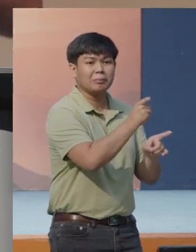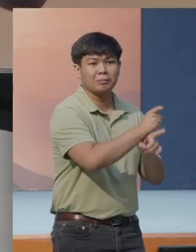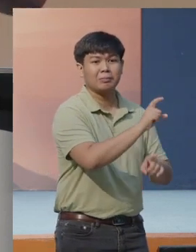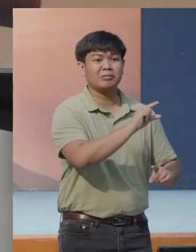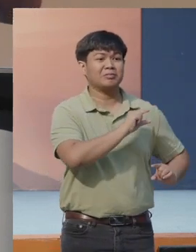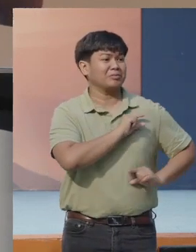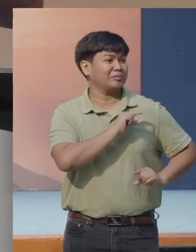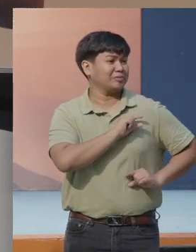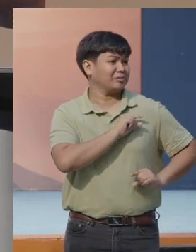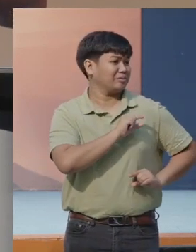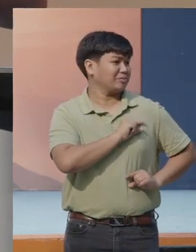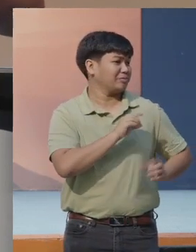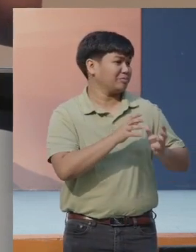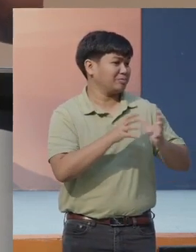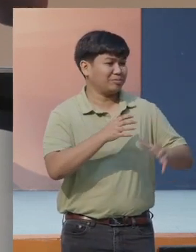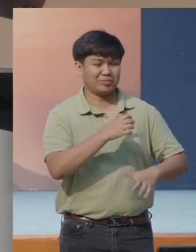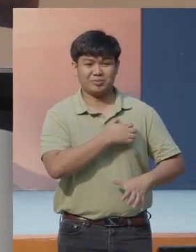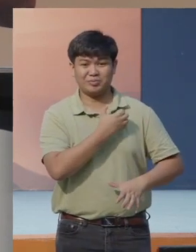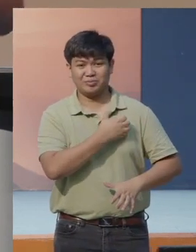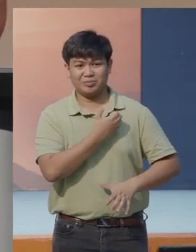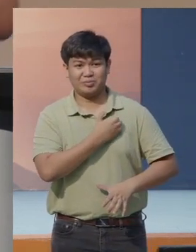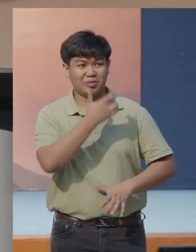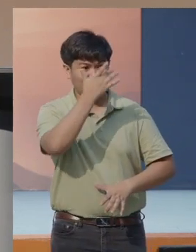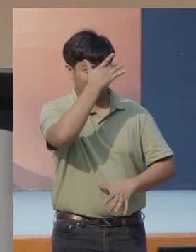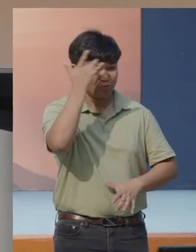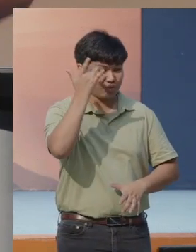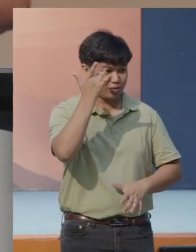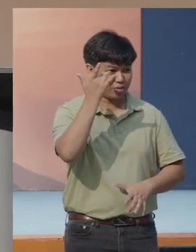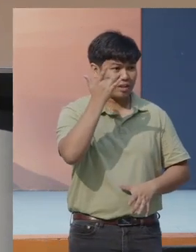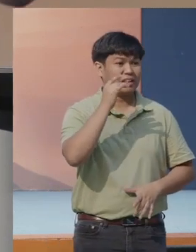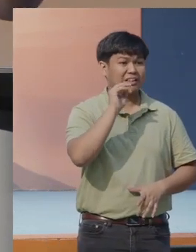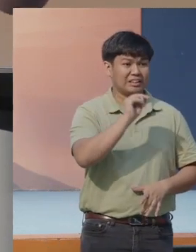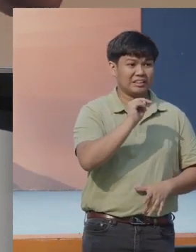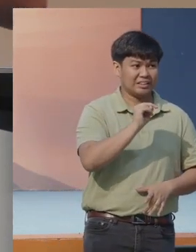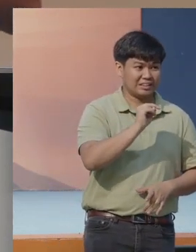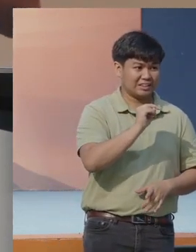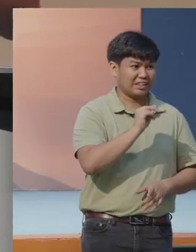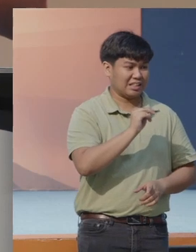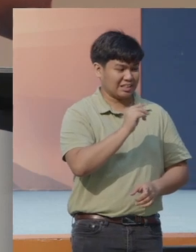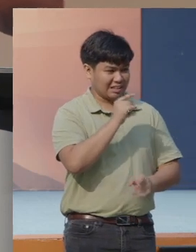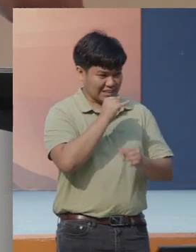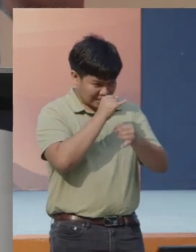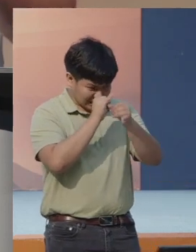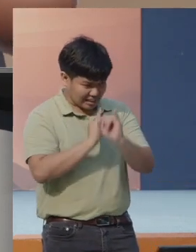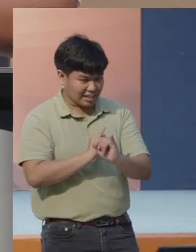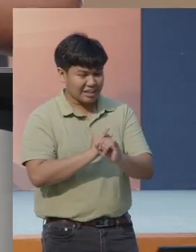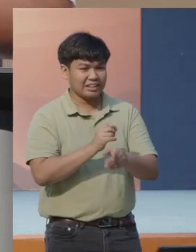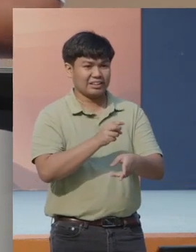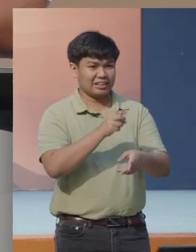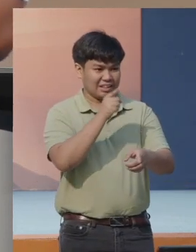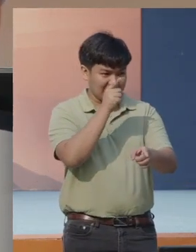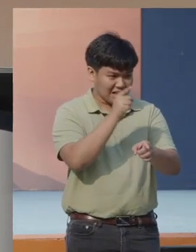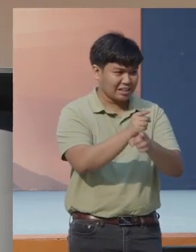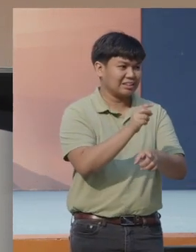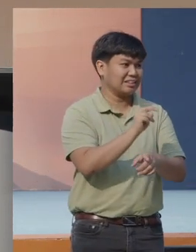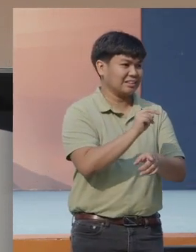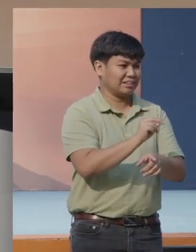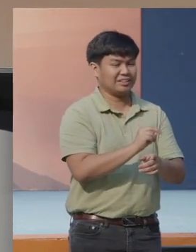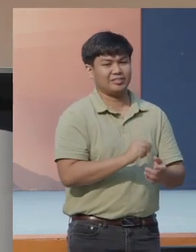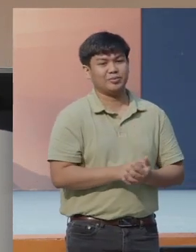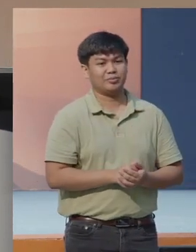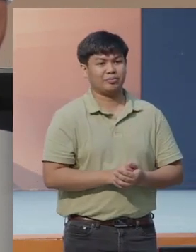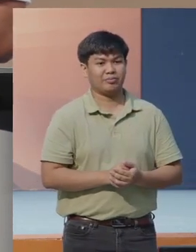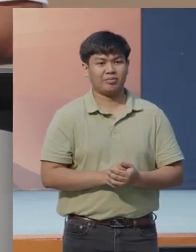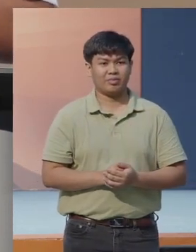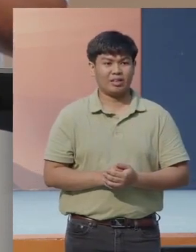by emotion, they've forgotten they should have integrity and righteousness. Paalala nga ng Department